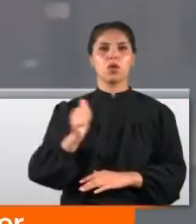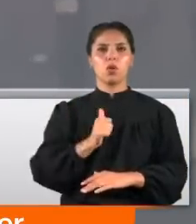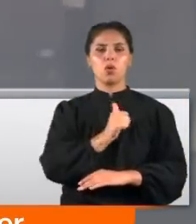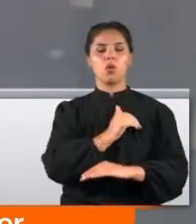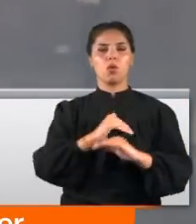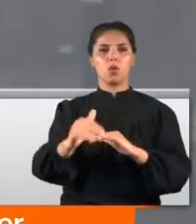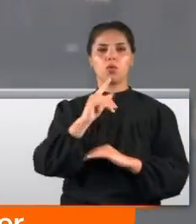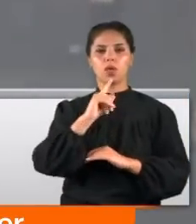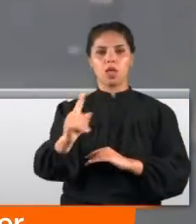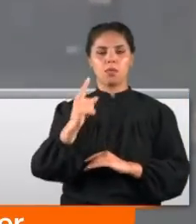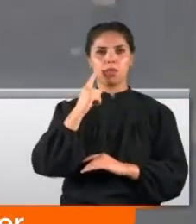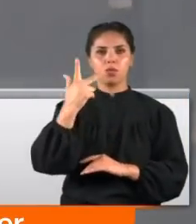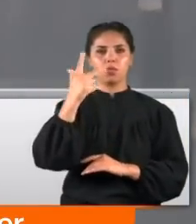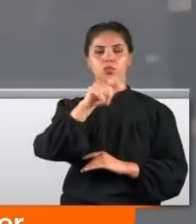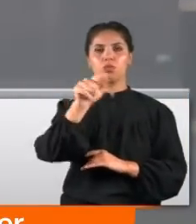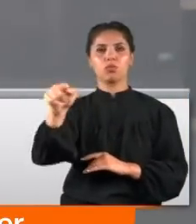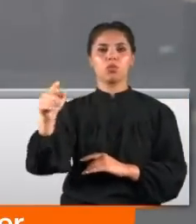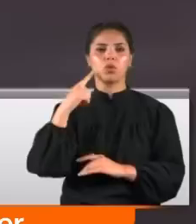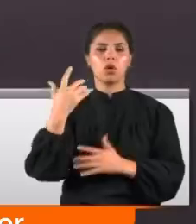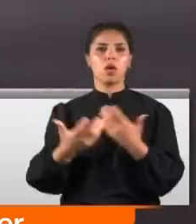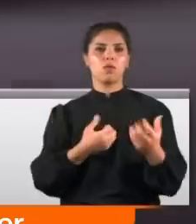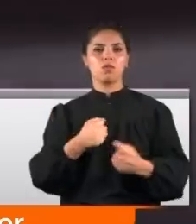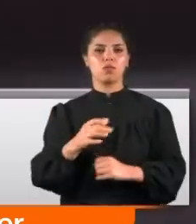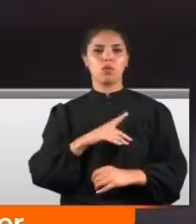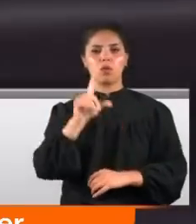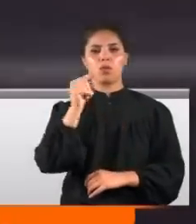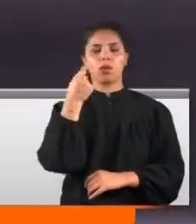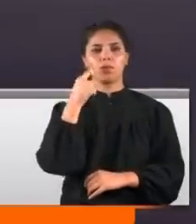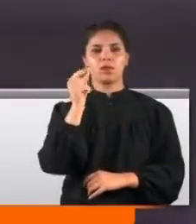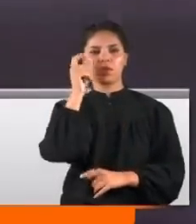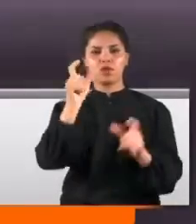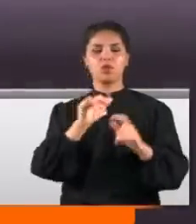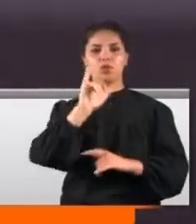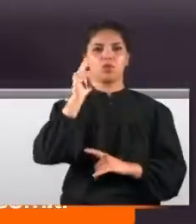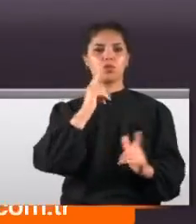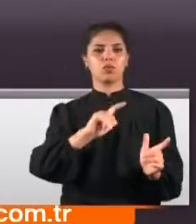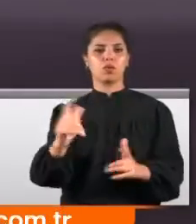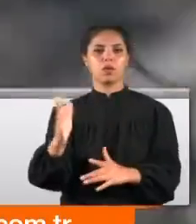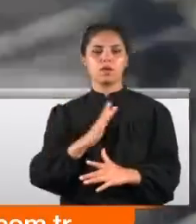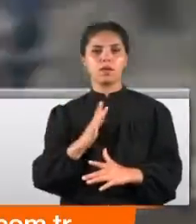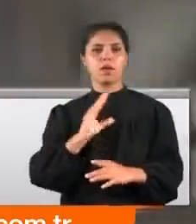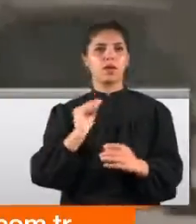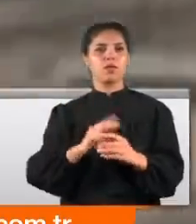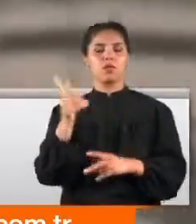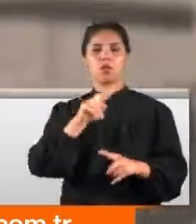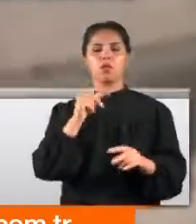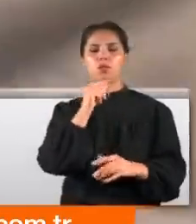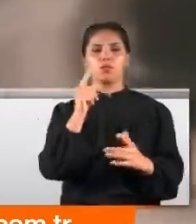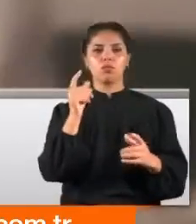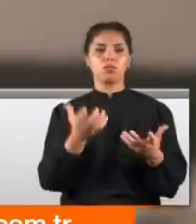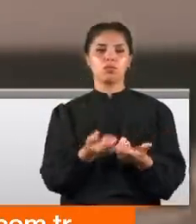görevlendirdi. 3 noktada alevlerle mücadele sürüyor. 11 bin kişi uçaklarla tahliye edildi. Aralarında ölümden dönenler de